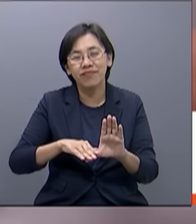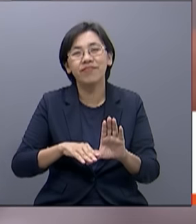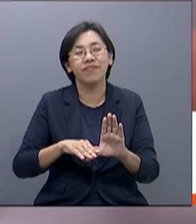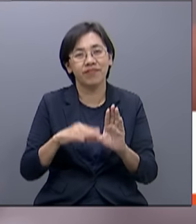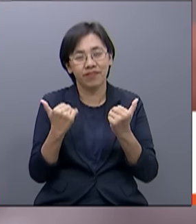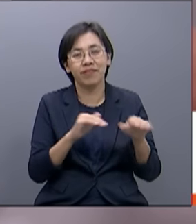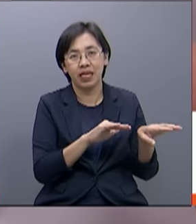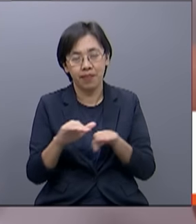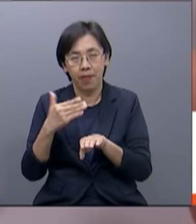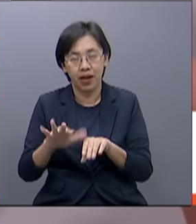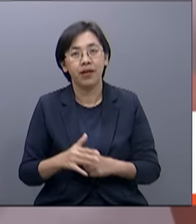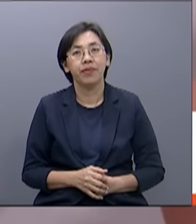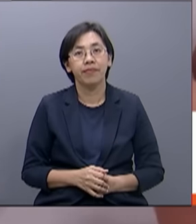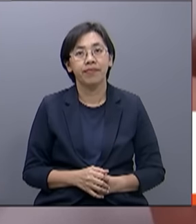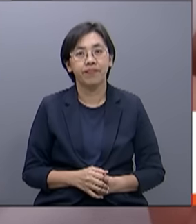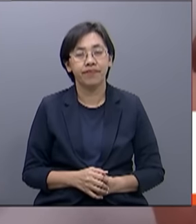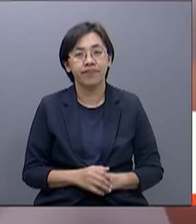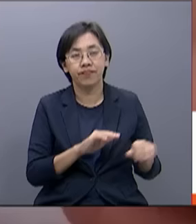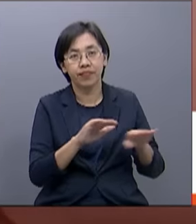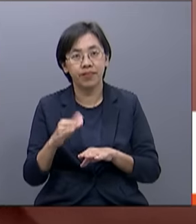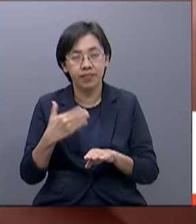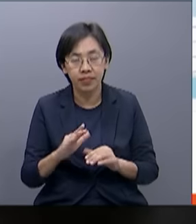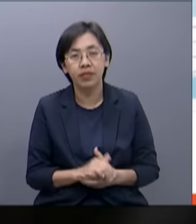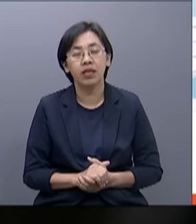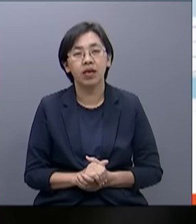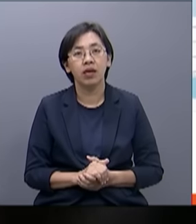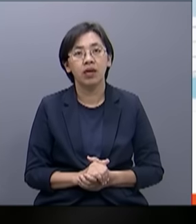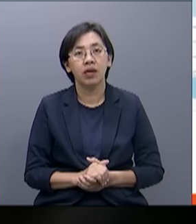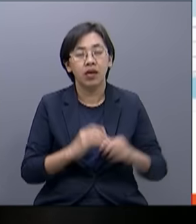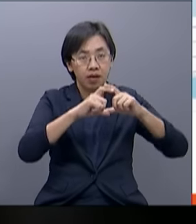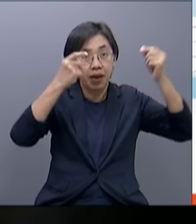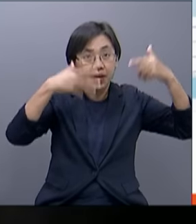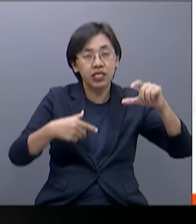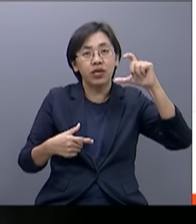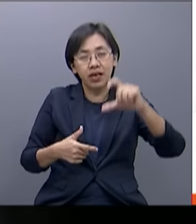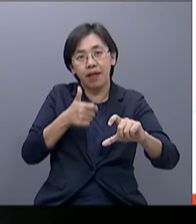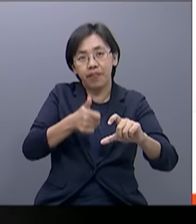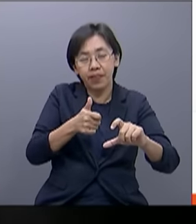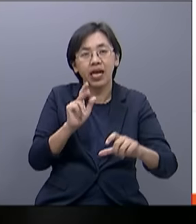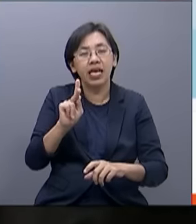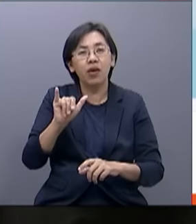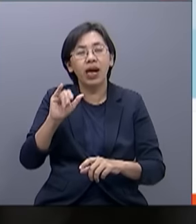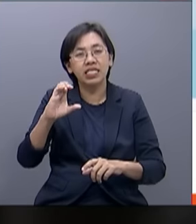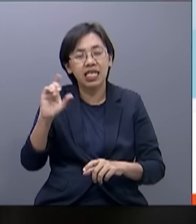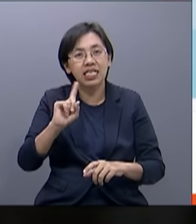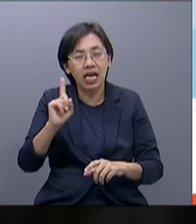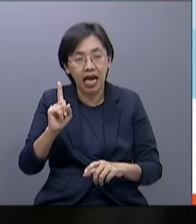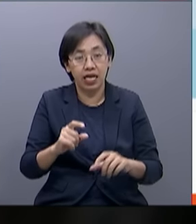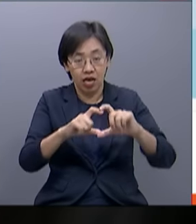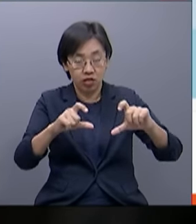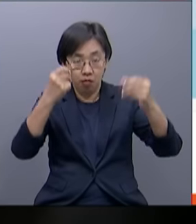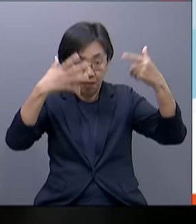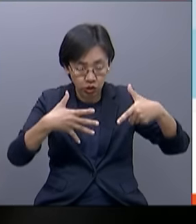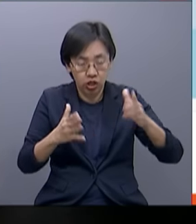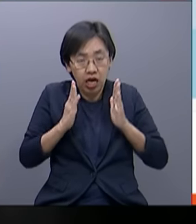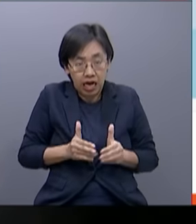มีความพร้อมแล้วค่ะโดยเฉพาะในขั้นตอนการยืนยันตัวตนหรือ kycที่ย่อมมาจาก No yourcustomerก็